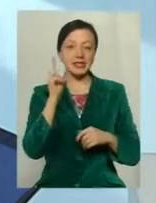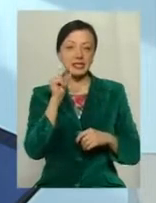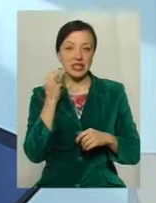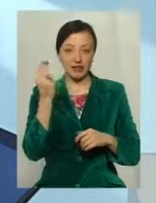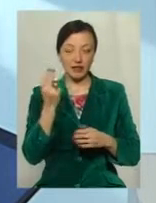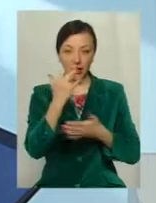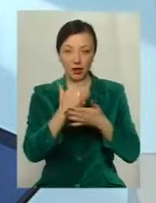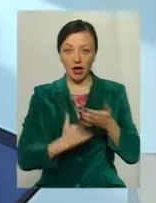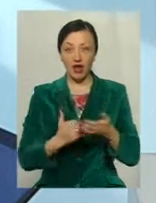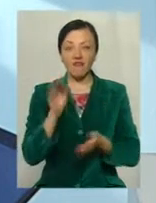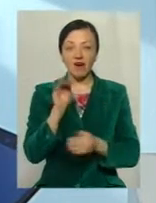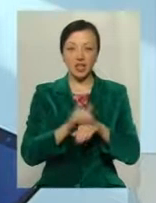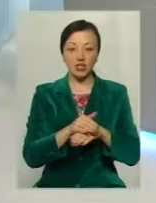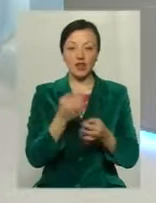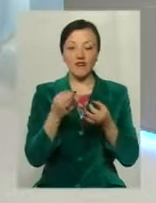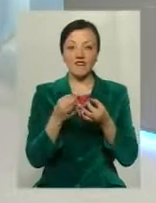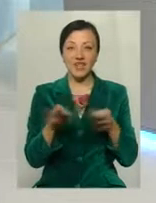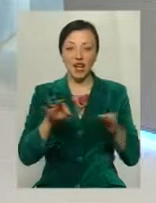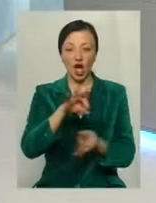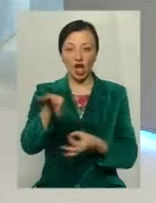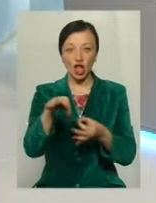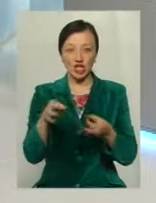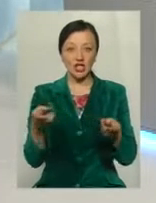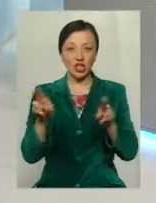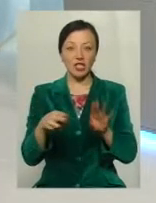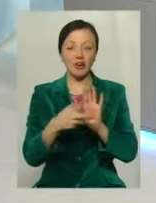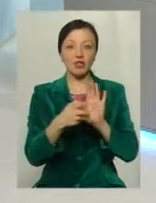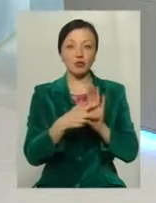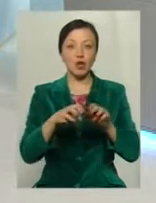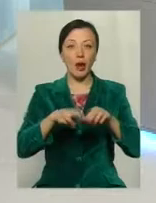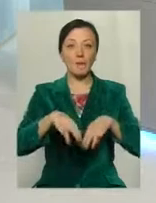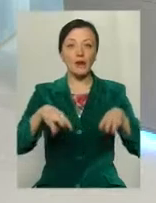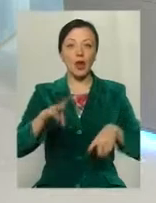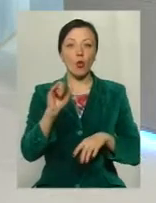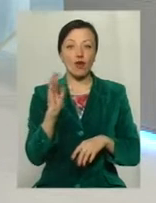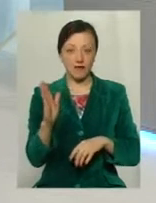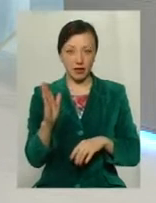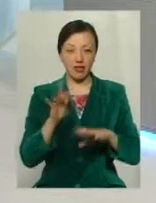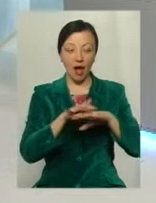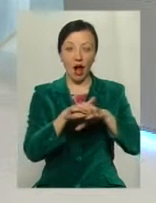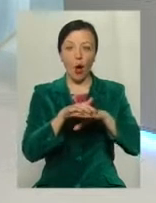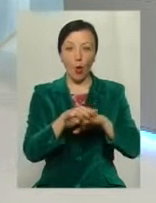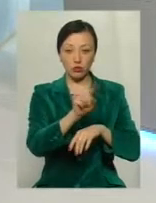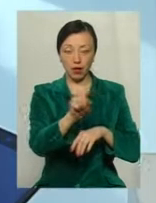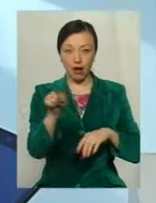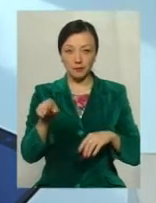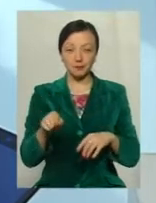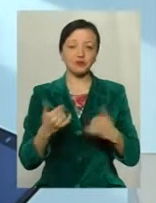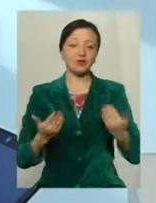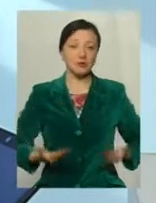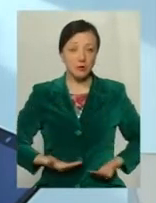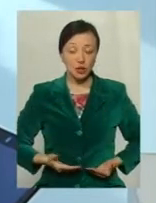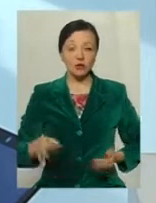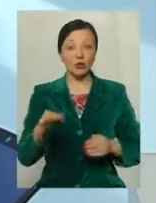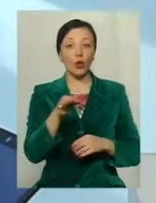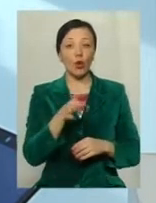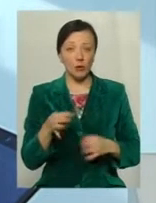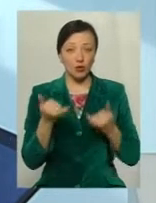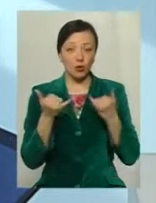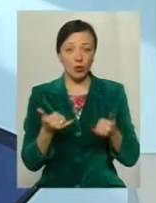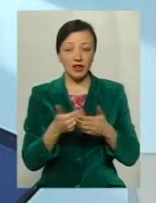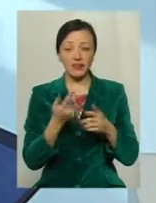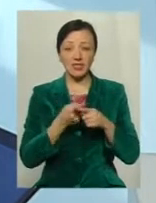і платників податків, і інші надходження, які прийшли. Це одна тільки дев'ята від тої суми, яка є. Це перша проблема. Друге, ніхто